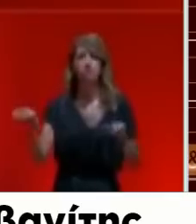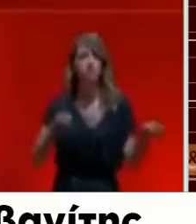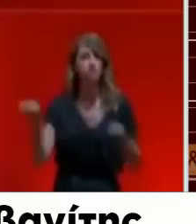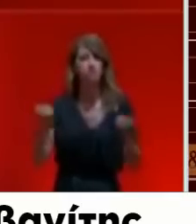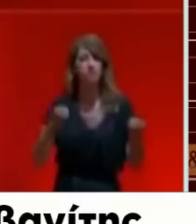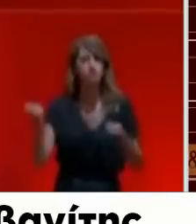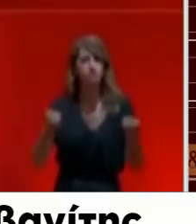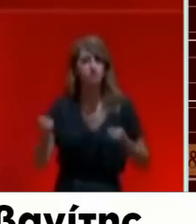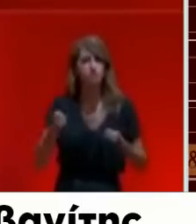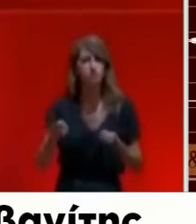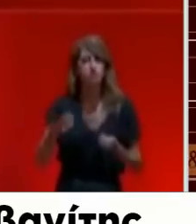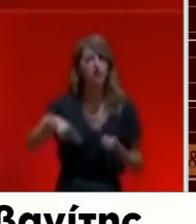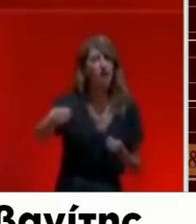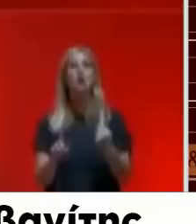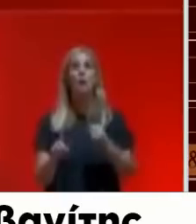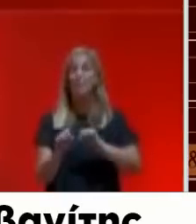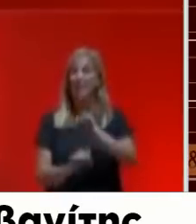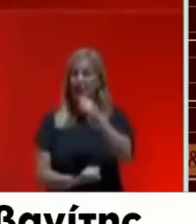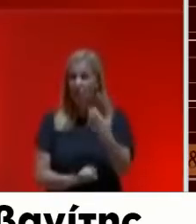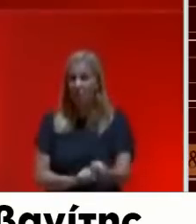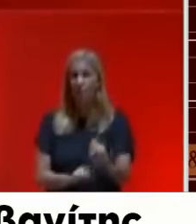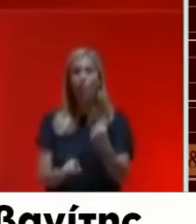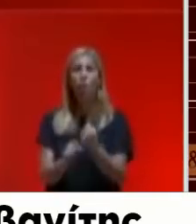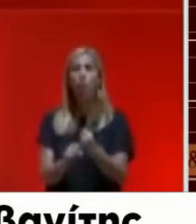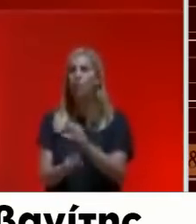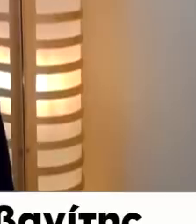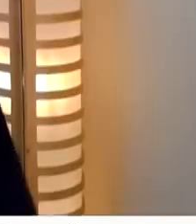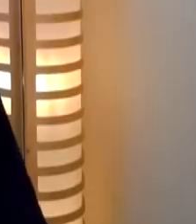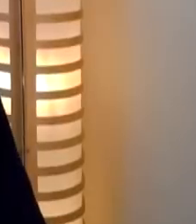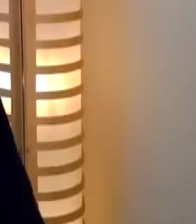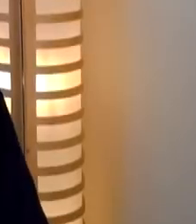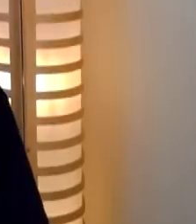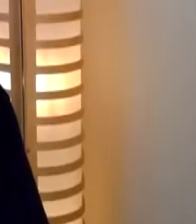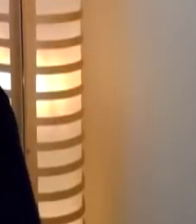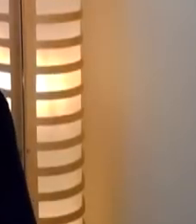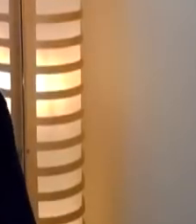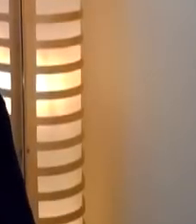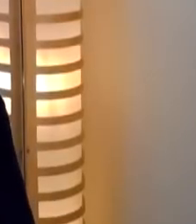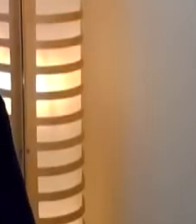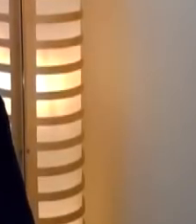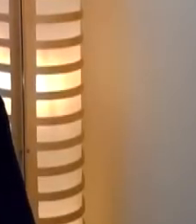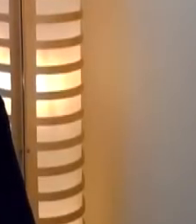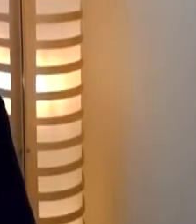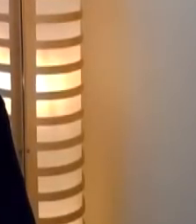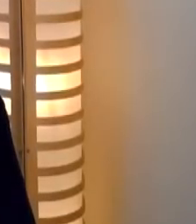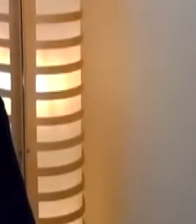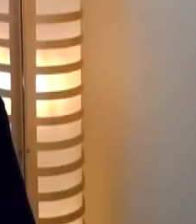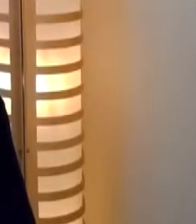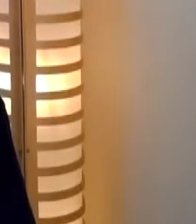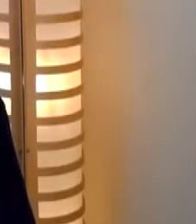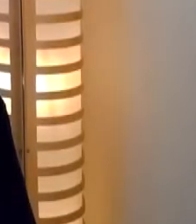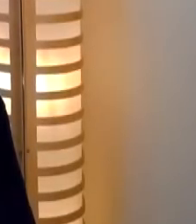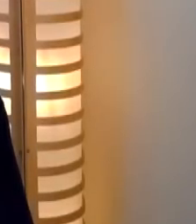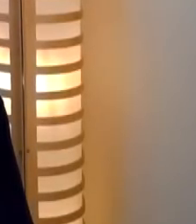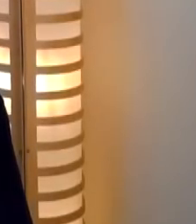Εμπιστευτείτε με τουλάχιστον δημοσιογραφικά. Σε ευχαριστώ πολύ. Να είσαι καλά. Εγώ. Καλή δύναμη στους ανθρώπους καταρχήν που